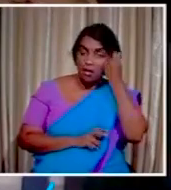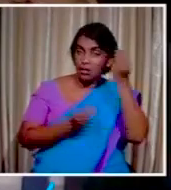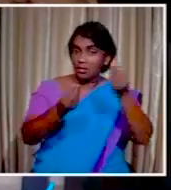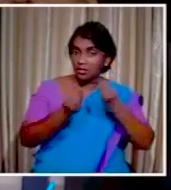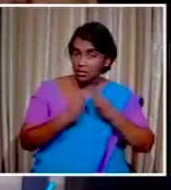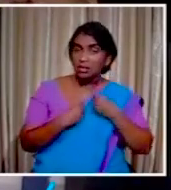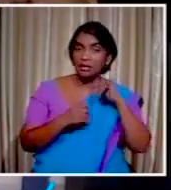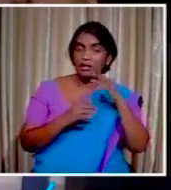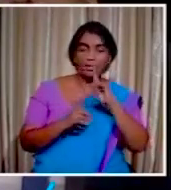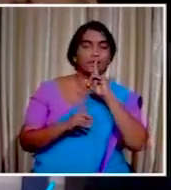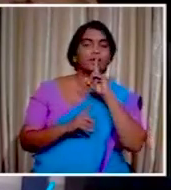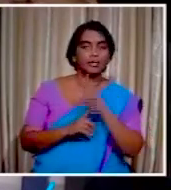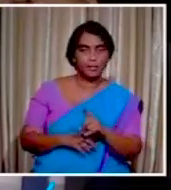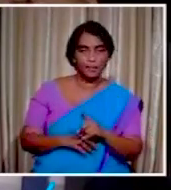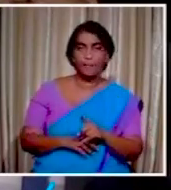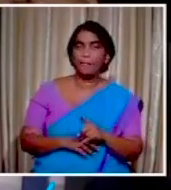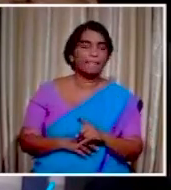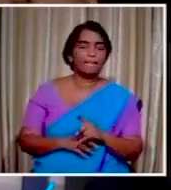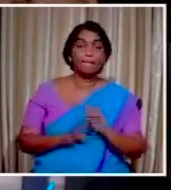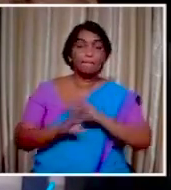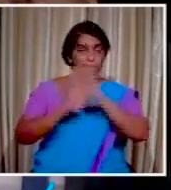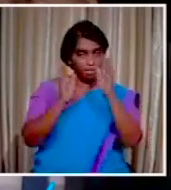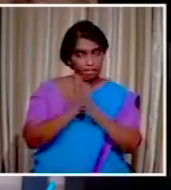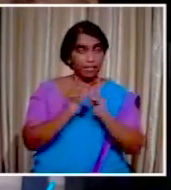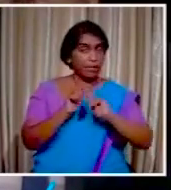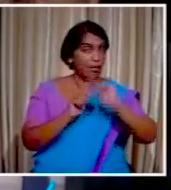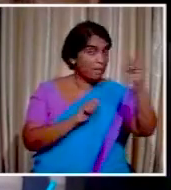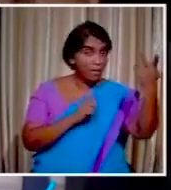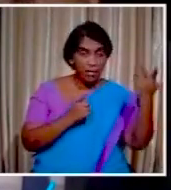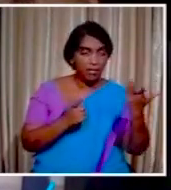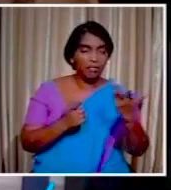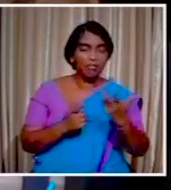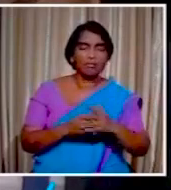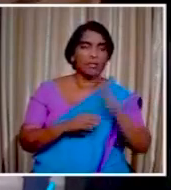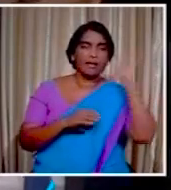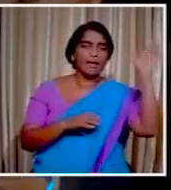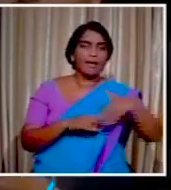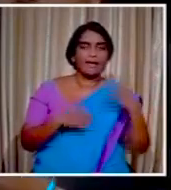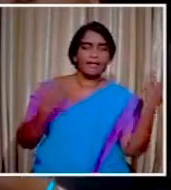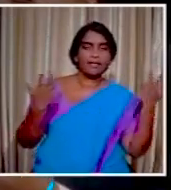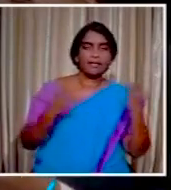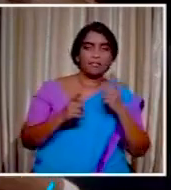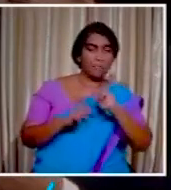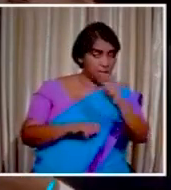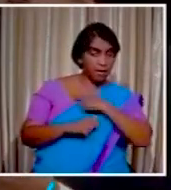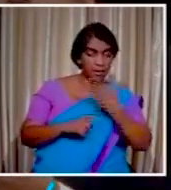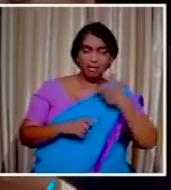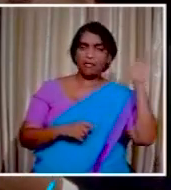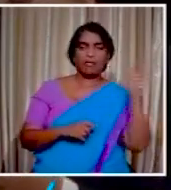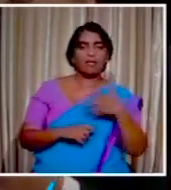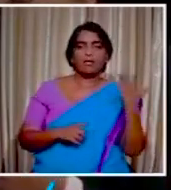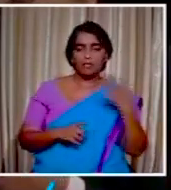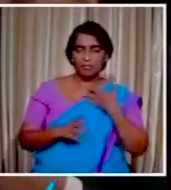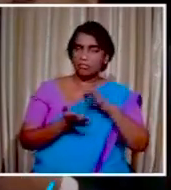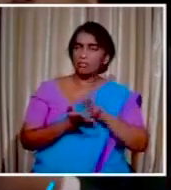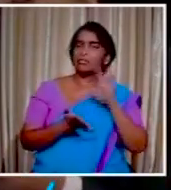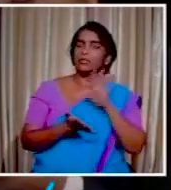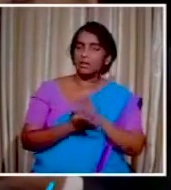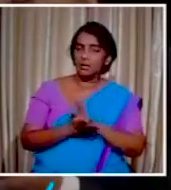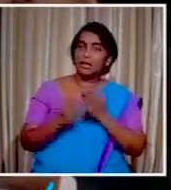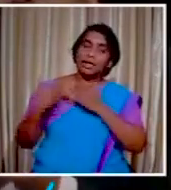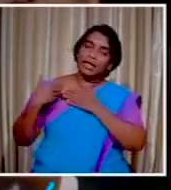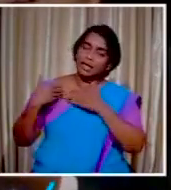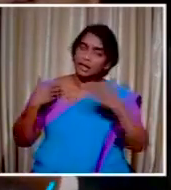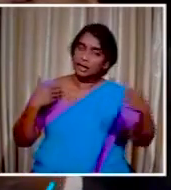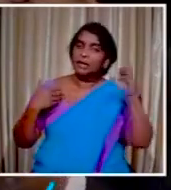සමහර කට්ටියවිලා කිව්වා නෑ මුළු මුදල ගෙවන්න බැරි නම් එන්න වෙන්නේ නෑ කියලා. එනිසා අපි තීන්දුවක් ගත්තා මේ රටේ දීර්ඝ